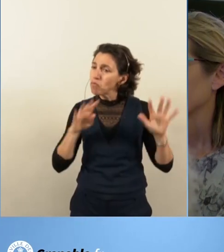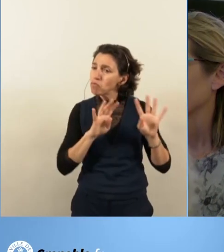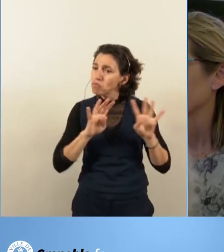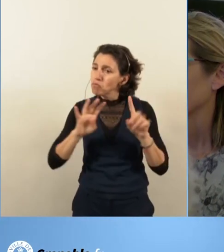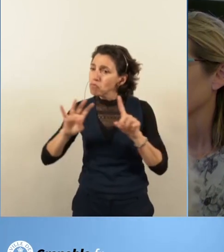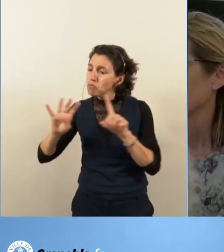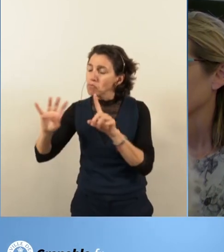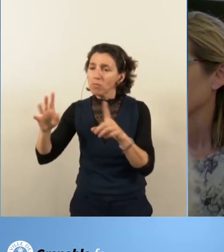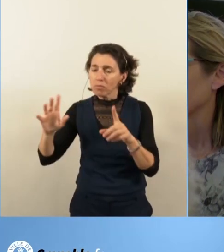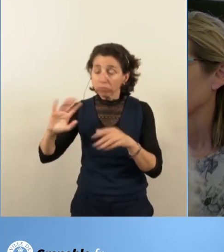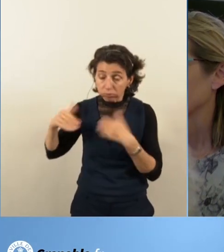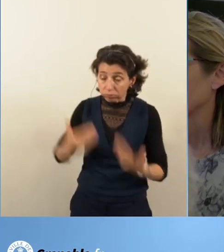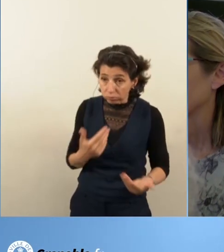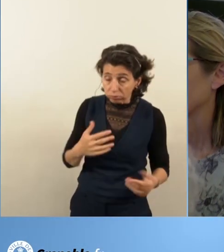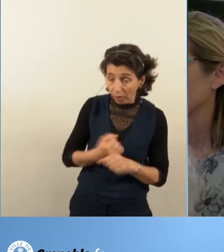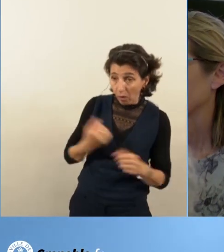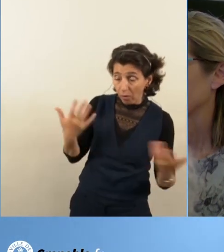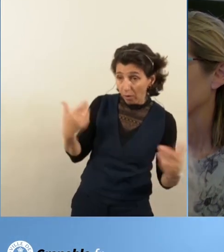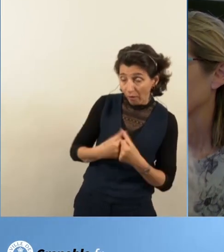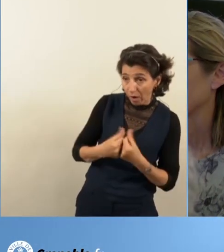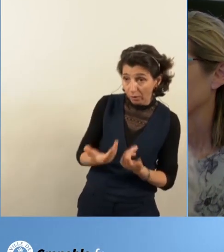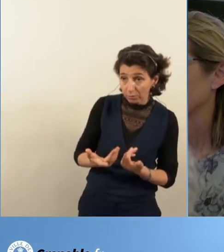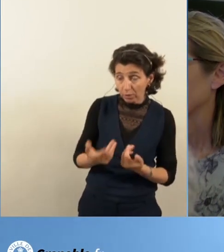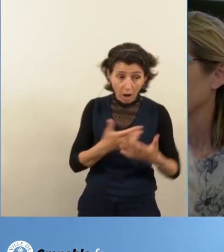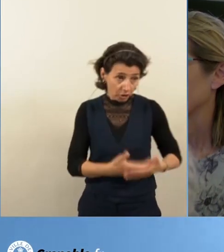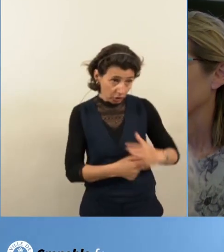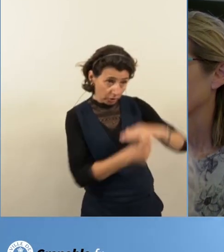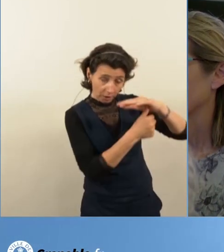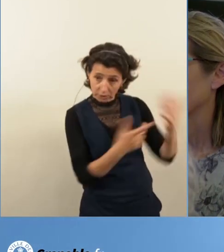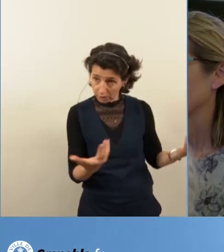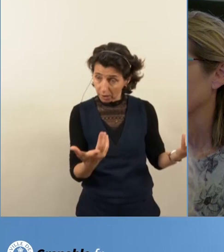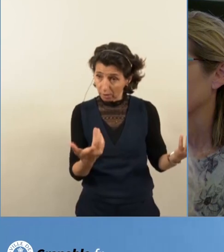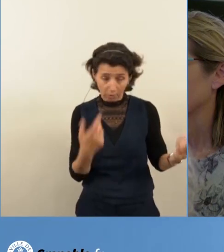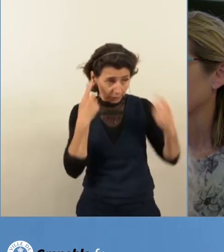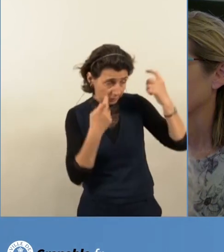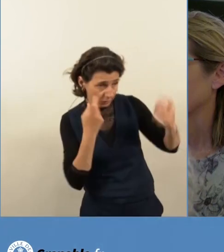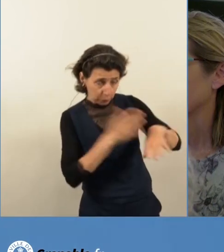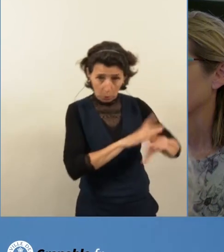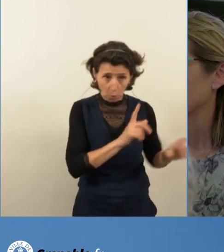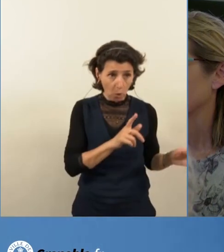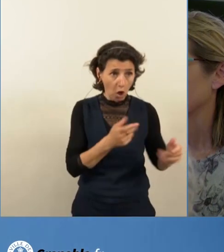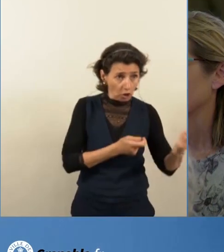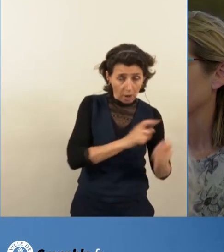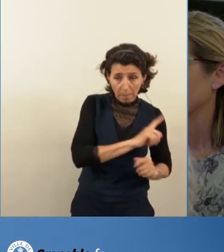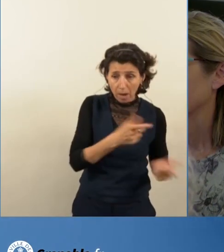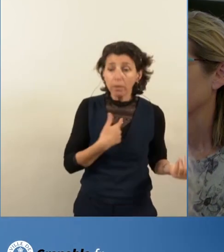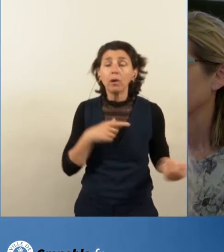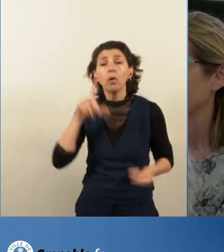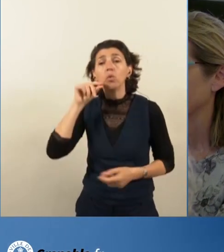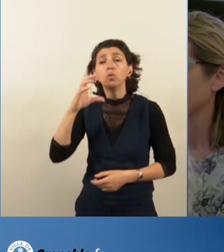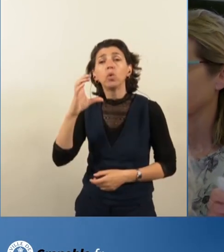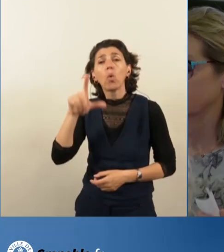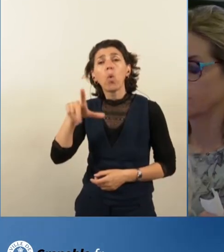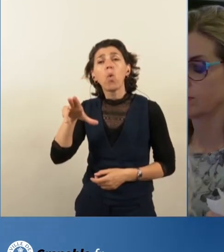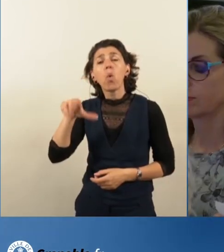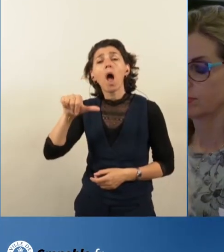discutez pas dans cette majorité et pourquoi vous ne les traitez pas j'ai bien écouté Monsieur Pascal clouaire qui lui aussi est vice-président de cette métropole